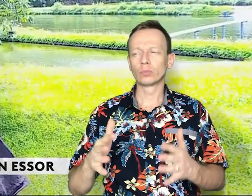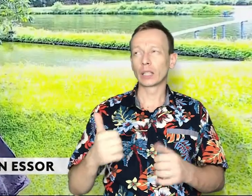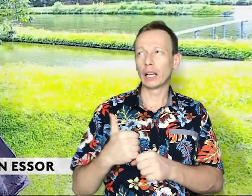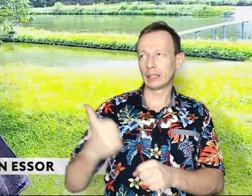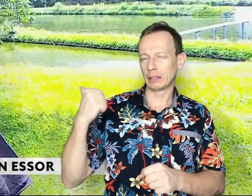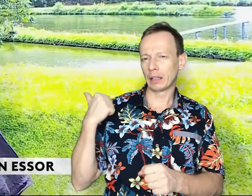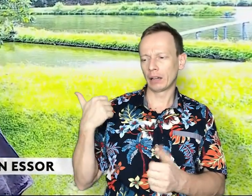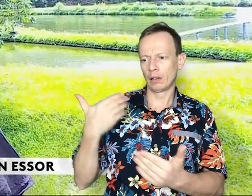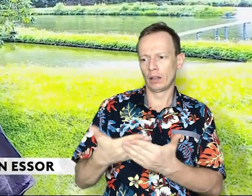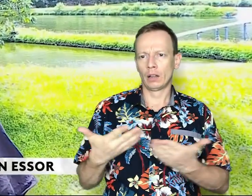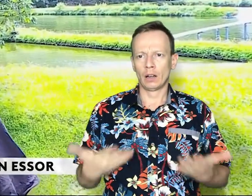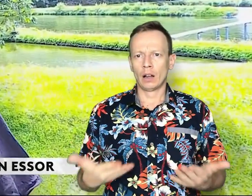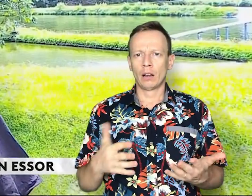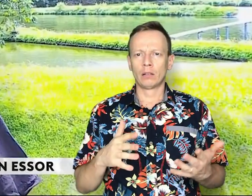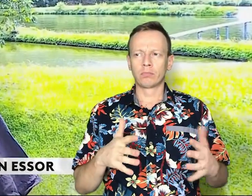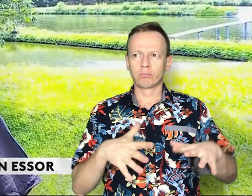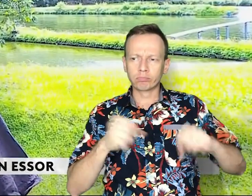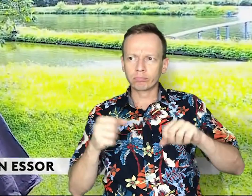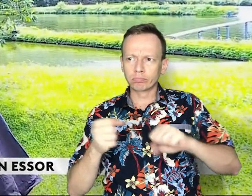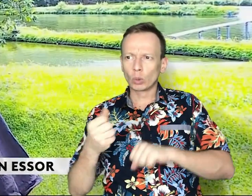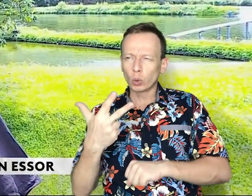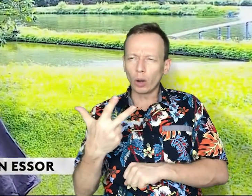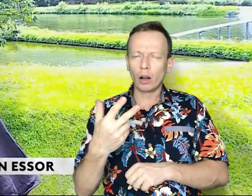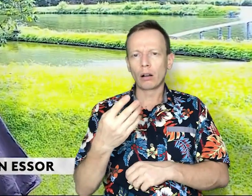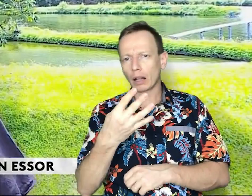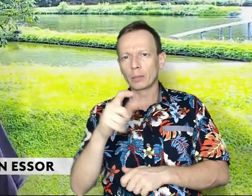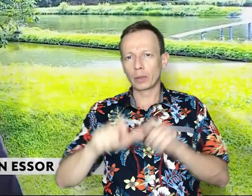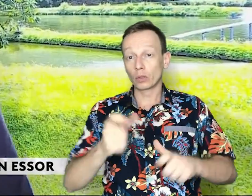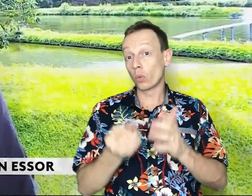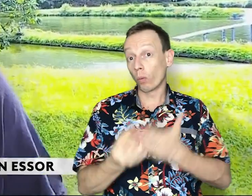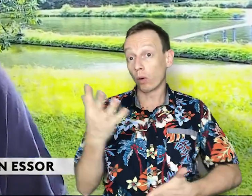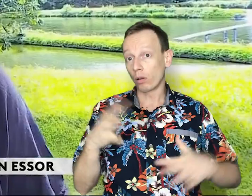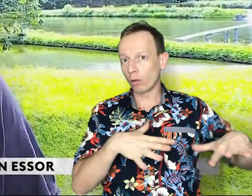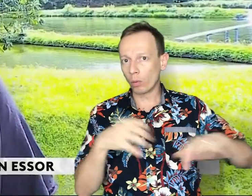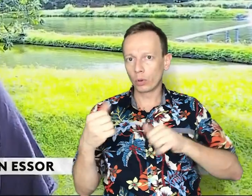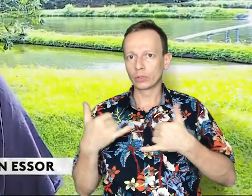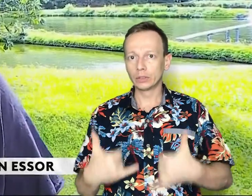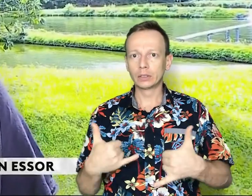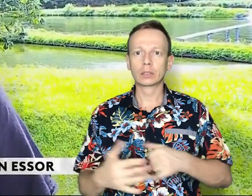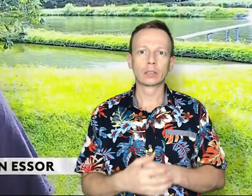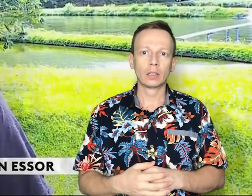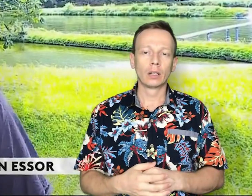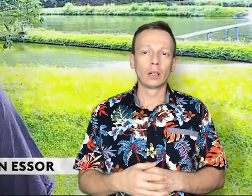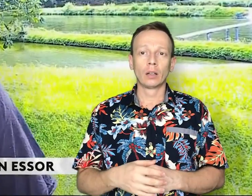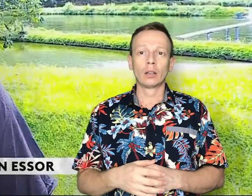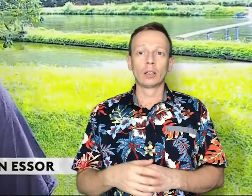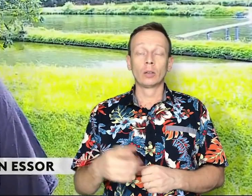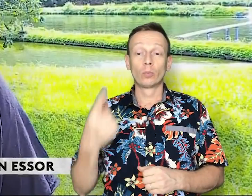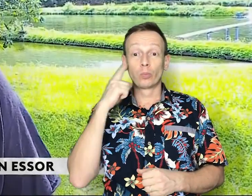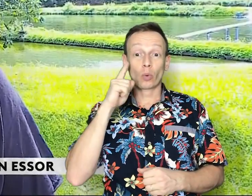moins 3-4 personnes et puis pour faire plus de 130 tonnes, quoi. C'est ça un peu l'objectif,